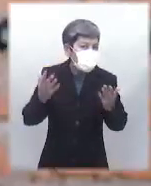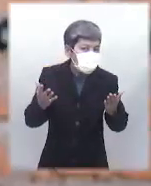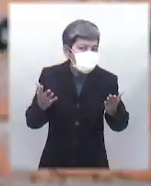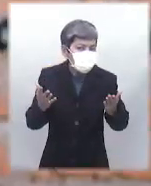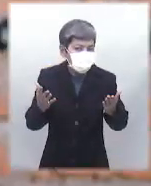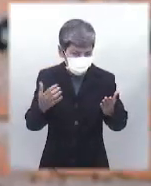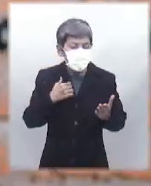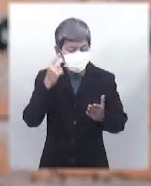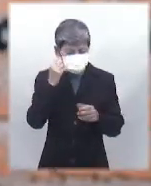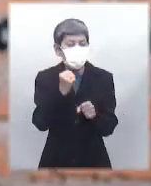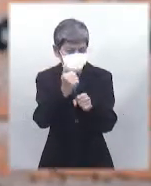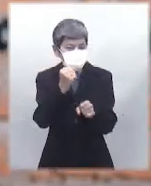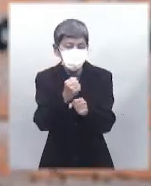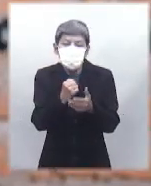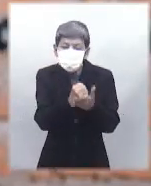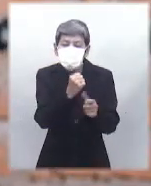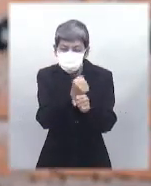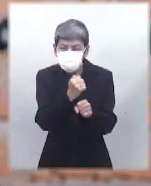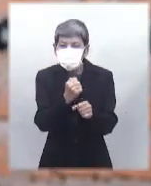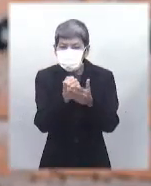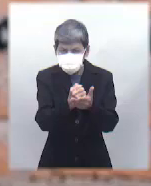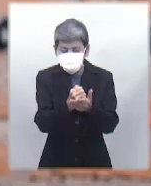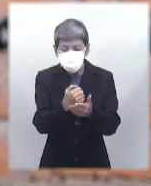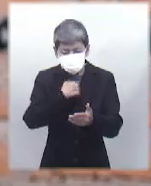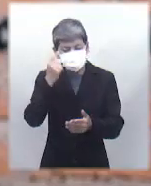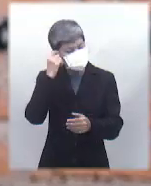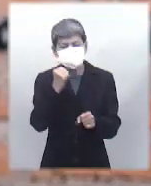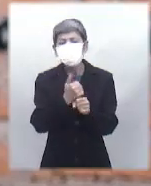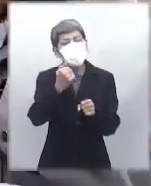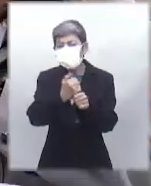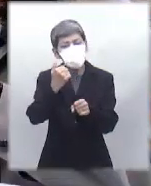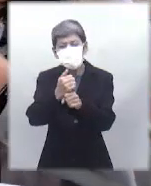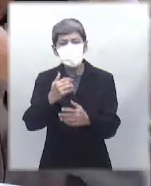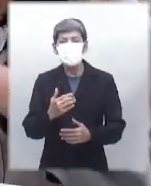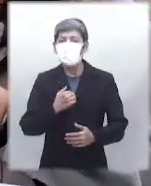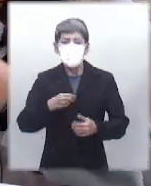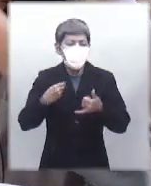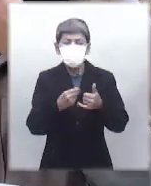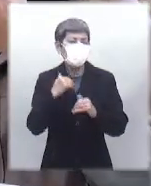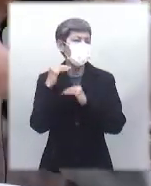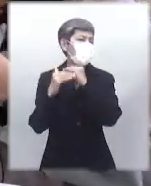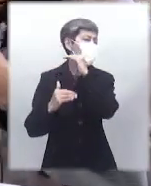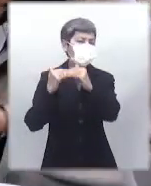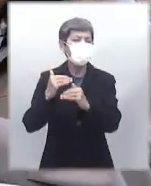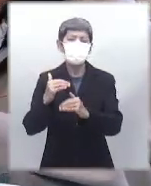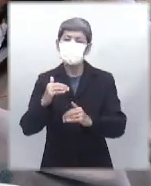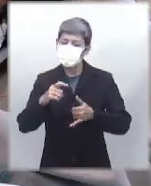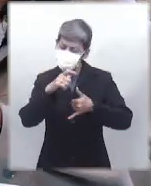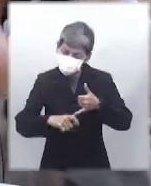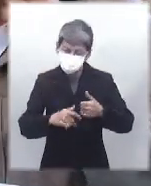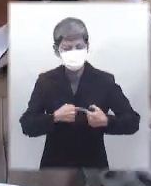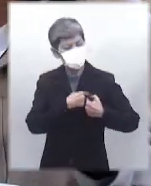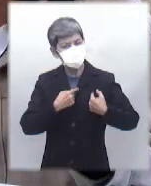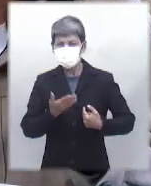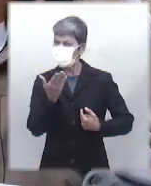แต่เราเชื่อว่าเราแกะมันได้มันทำได้ผมเชื่อเลยว่าผมทำได้ทุกอันอ่ะใช่มันคือการพัฒนาครั้งร่างกายแล้วก็จิตใจนะ